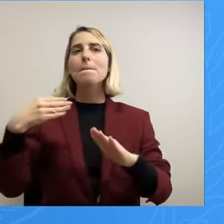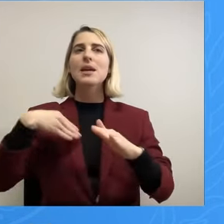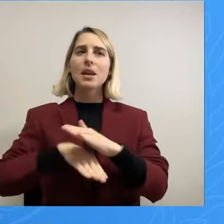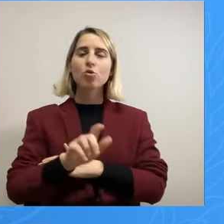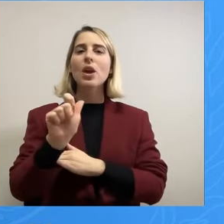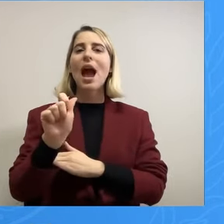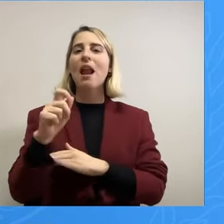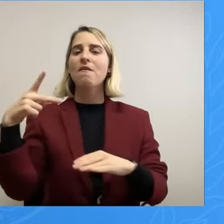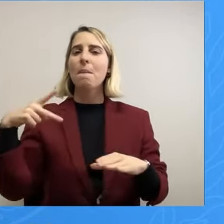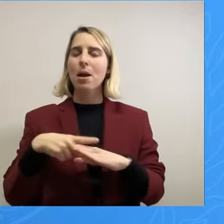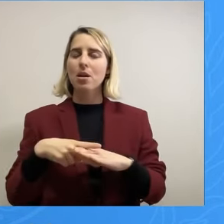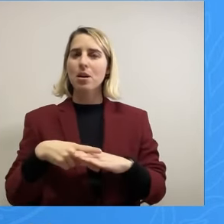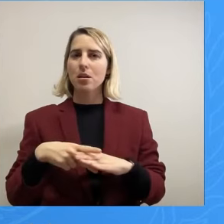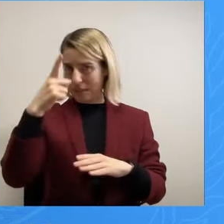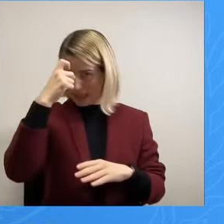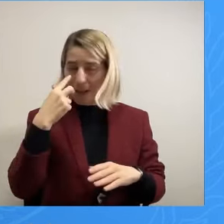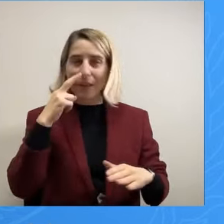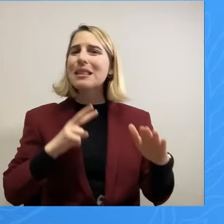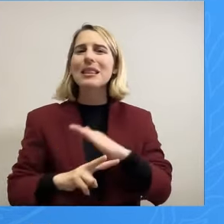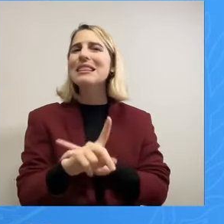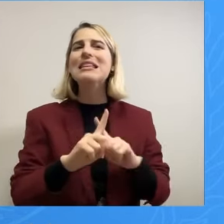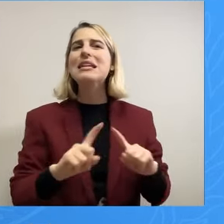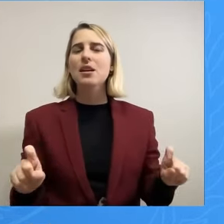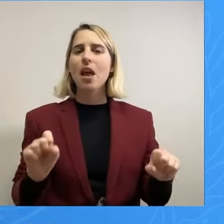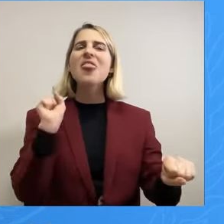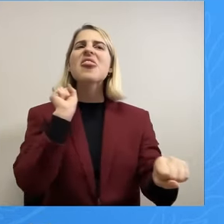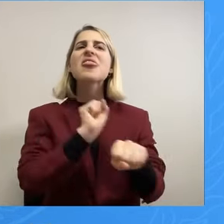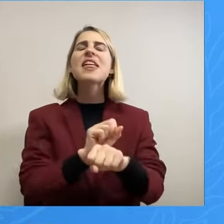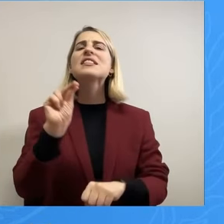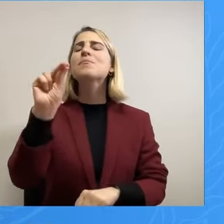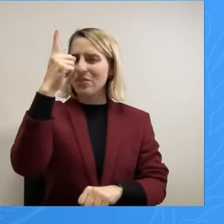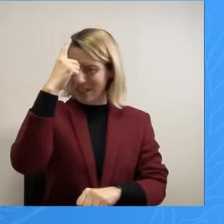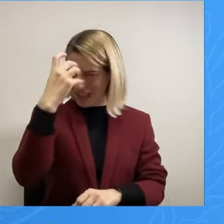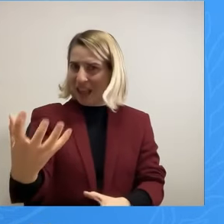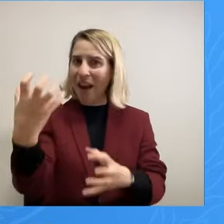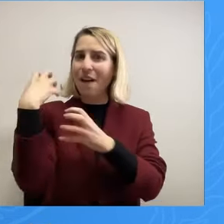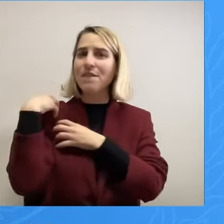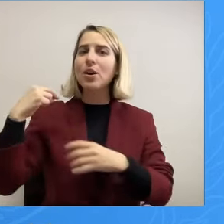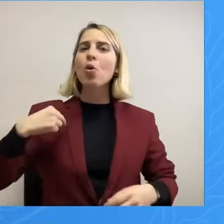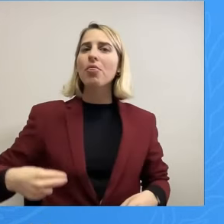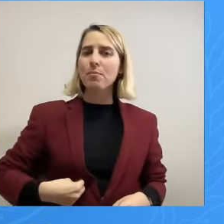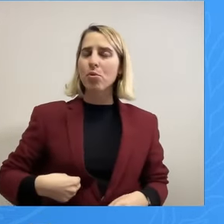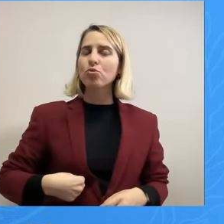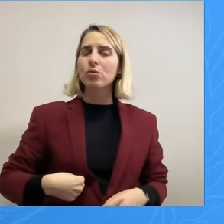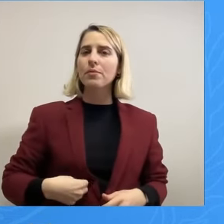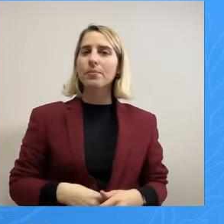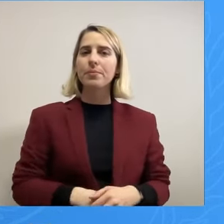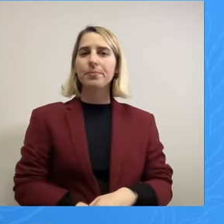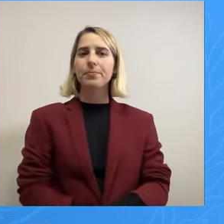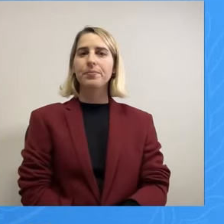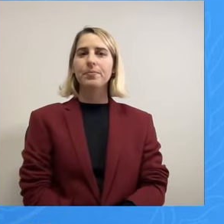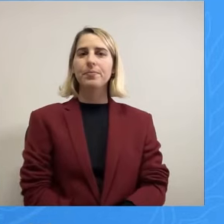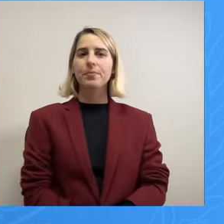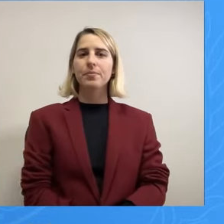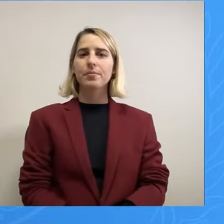Γνωρίζετε τι προβλέπουν? Γνωρίζετε τι δεσμεύσεις αναλαμβάνει ο Δήμος της Αθήνας? Και